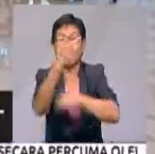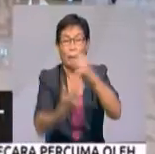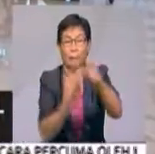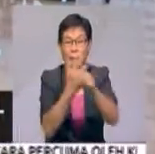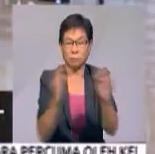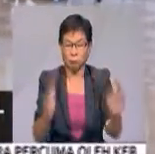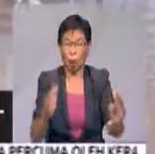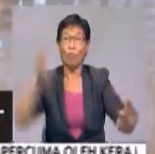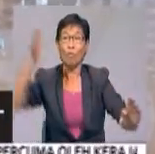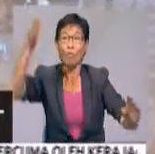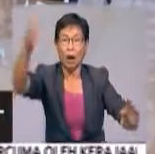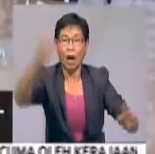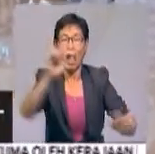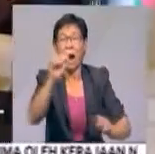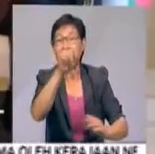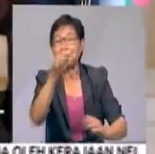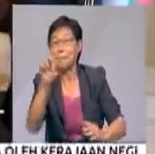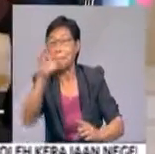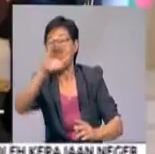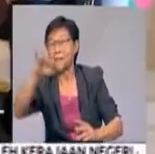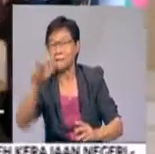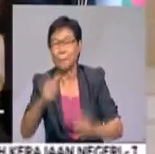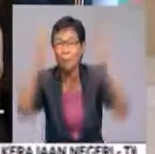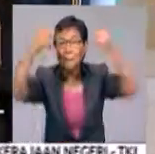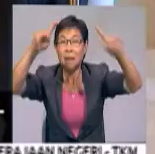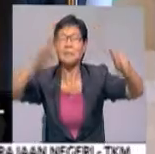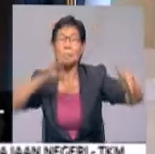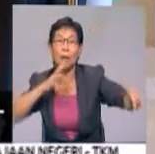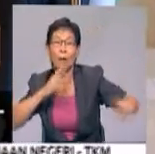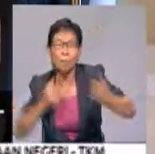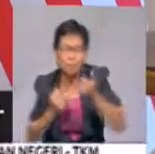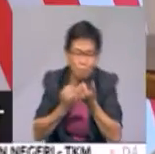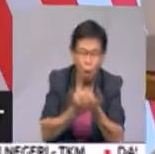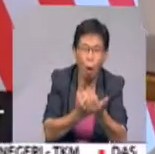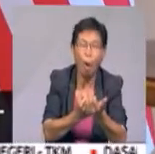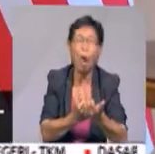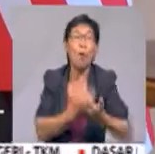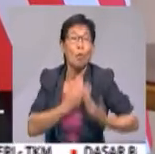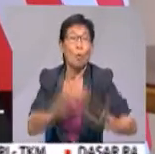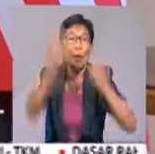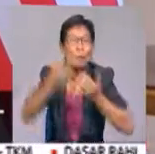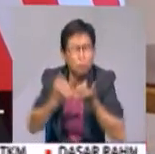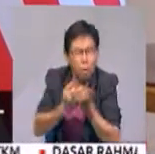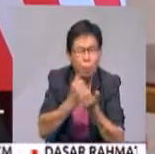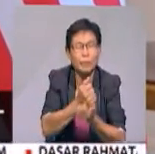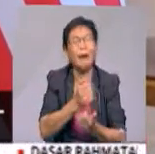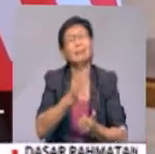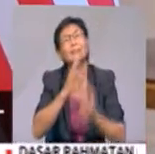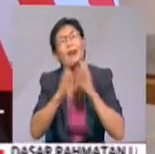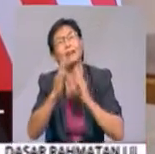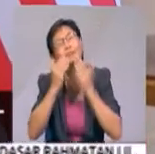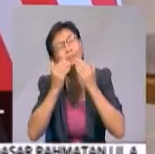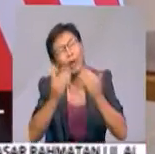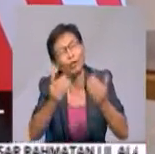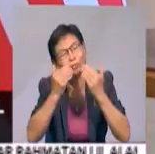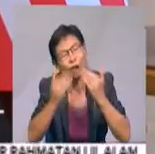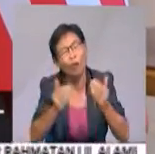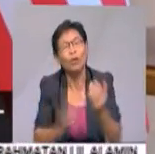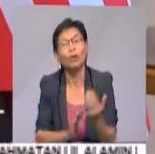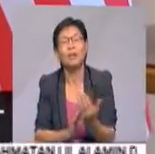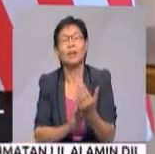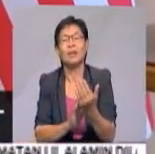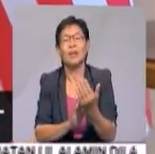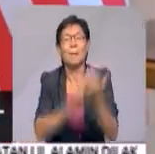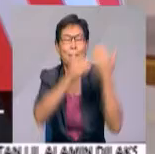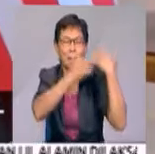tahun akan datang, Azerbaijan menurut Presiden Ilham menyokong komitmen Malaysia dan menyatakan penghargaan yang tinggi terhadap peranan yang